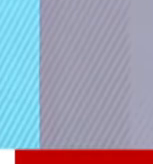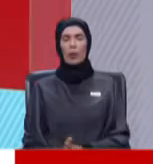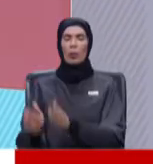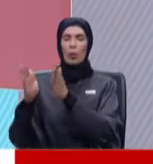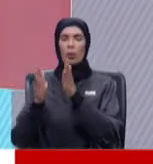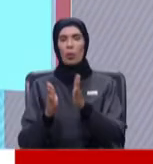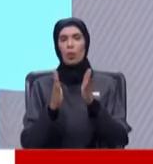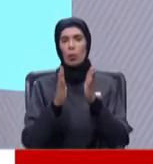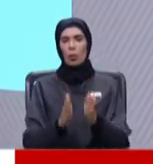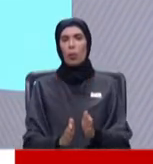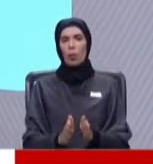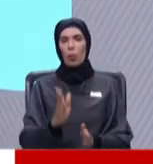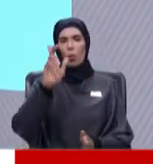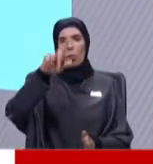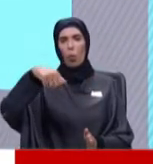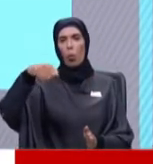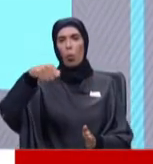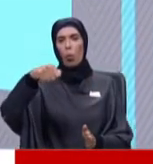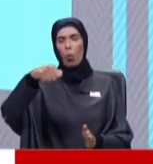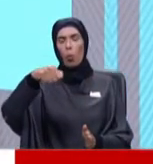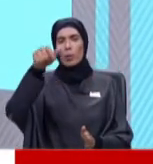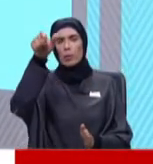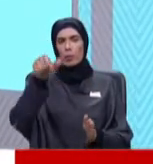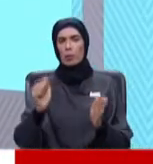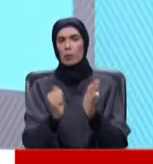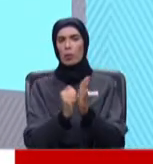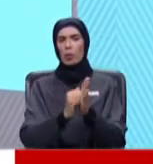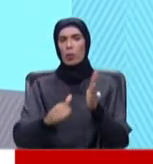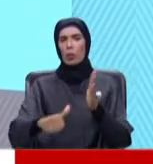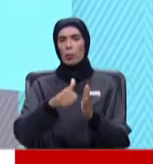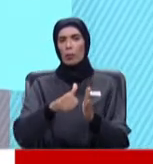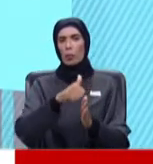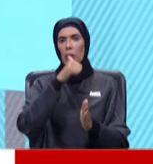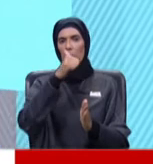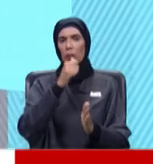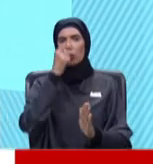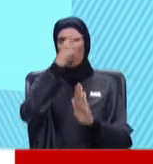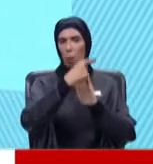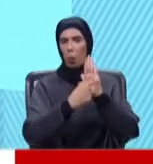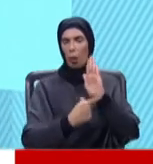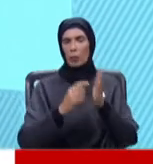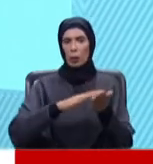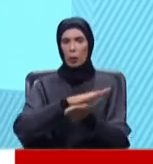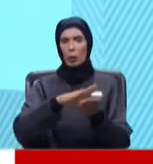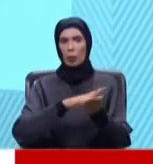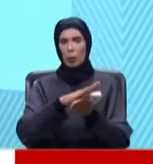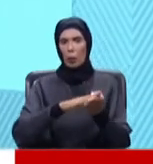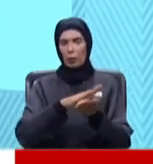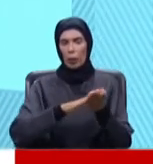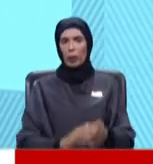أكد سعادة المهندس باسم بن يعقوب الحمر وزير الإسكان على نجاح الوزارة في تلبية طلبات القسائم السكنية حتى